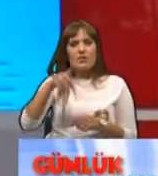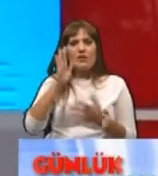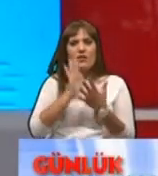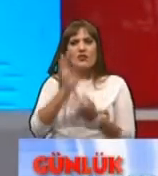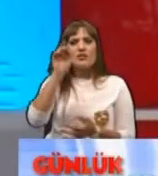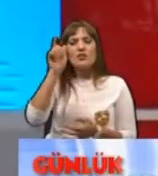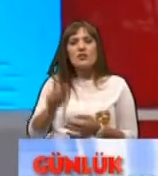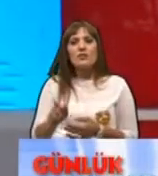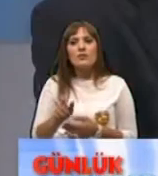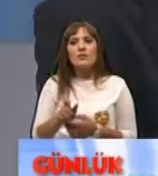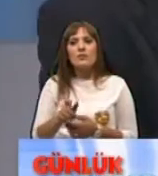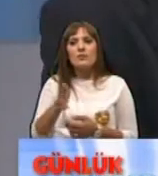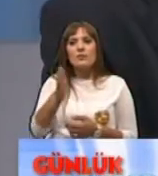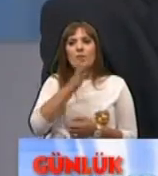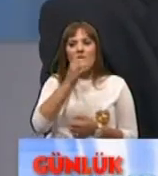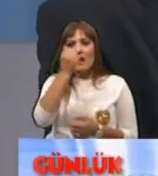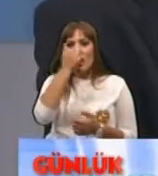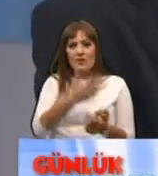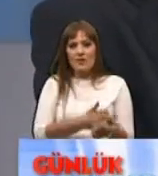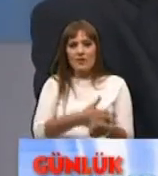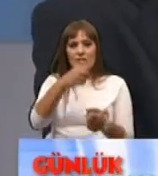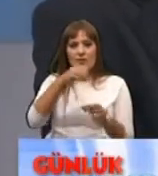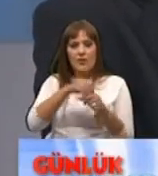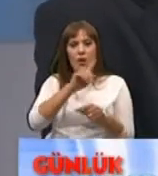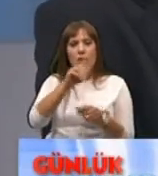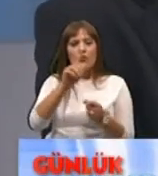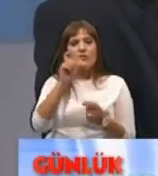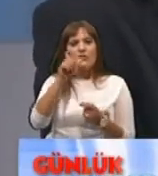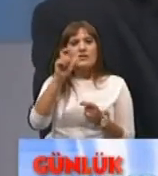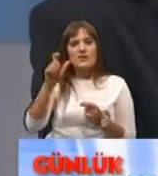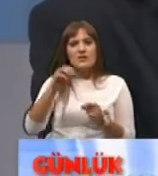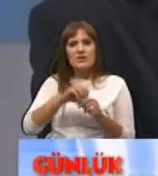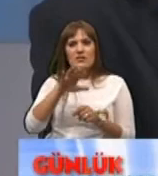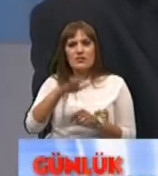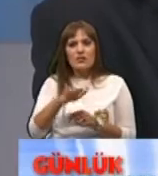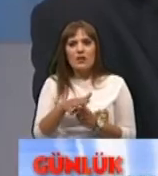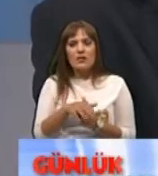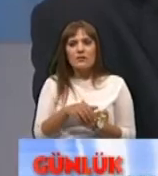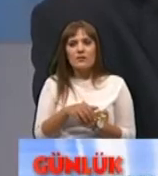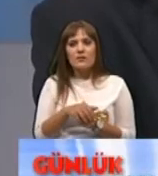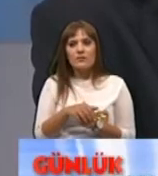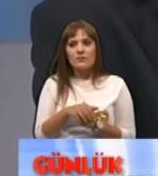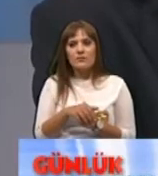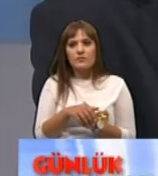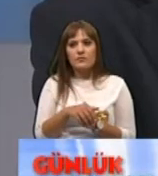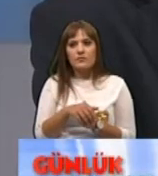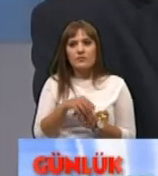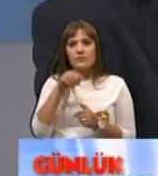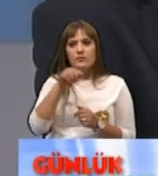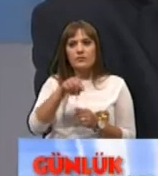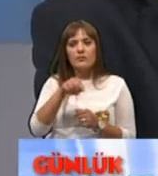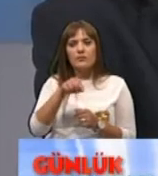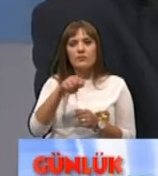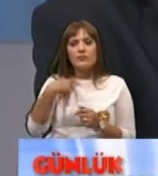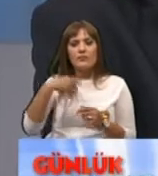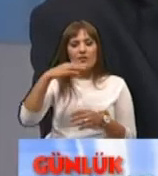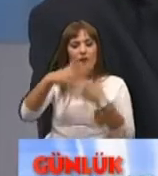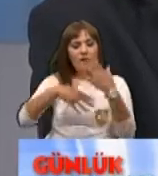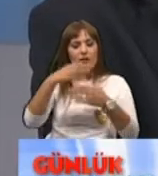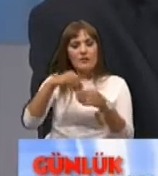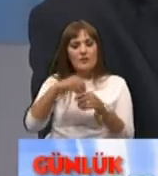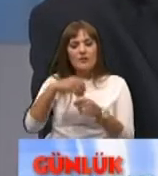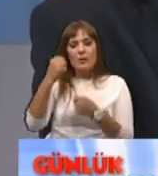kişinin biliyorsunuz kanı alınır bir 10 cc civarında ve santrifüj yapılıyor